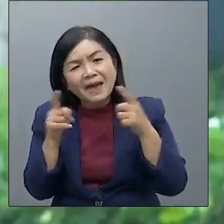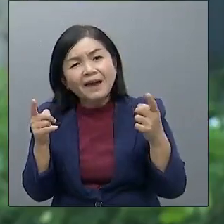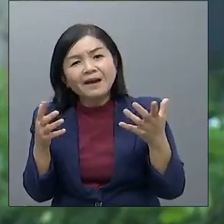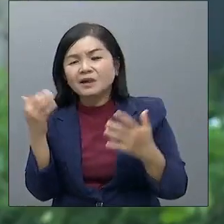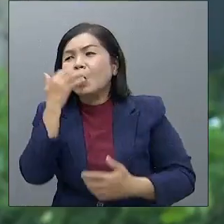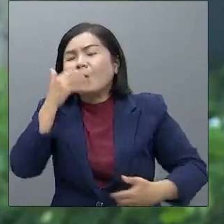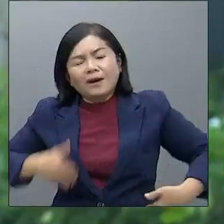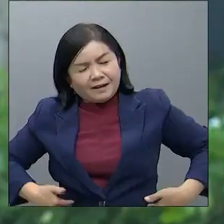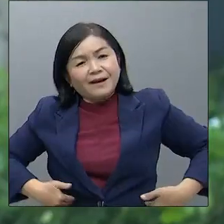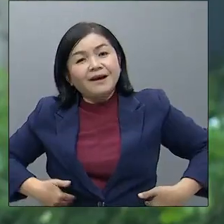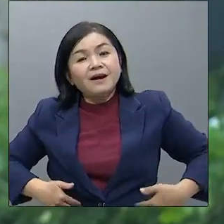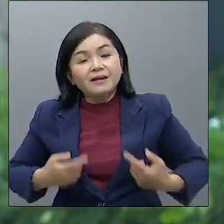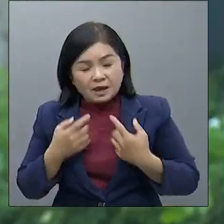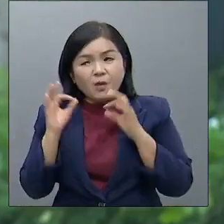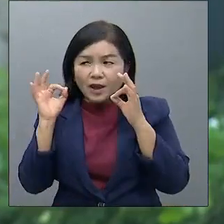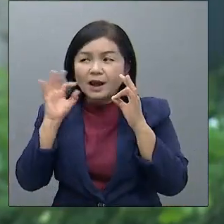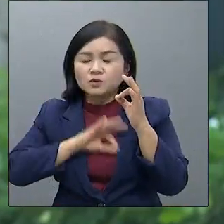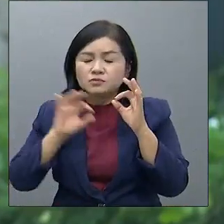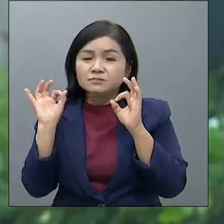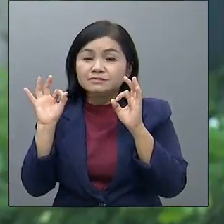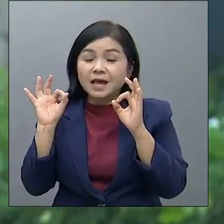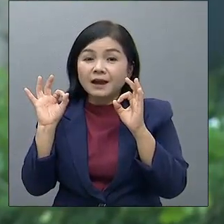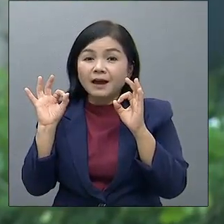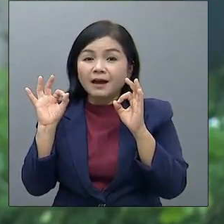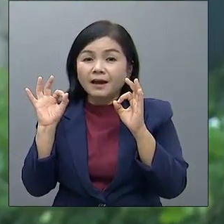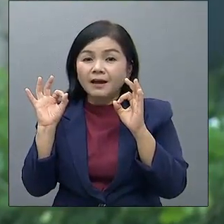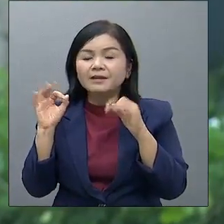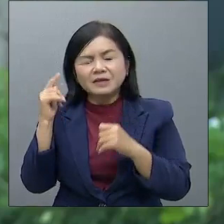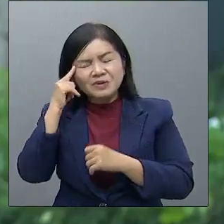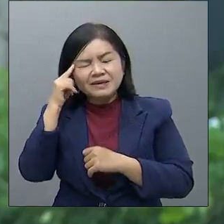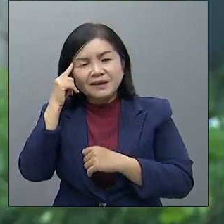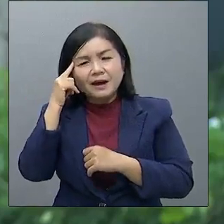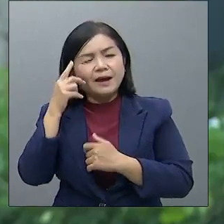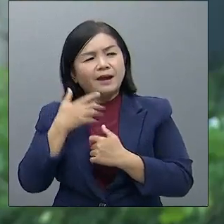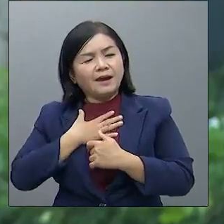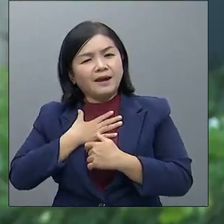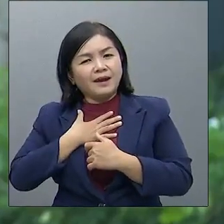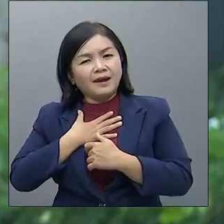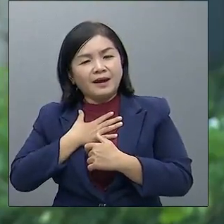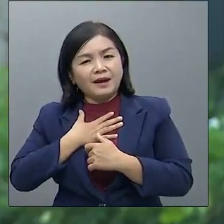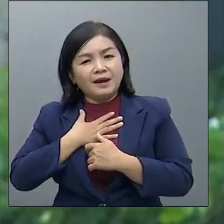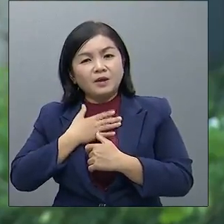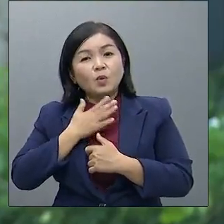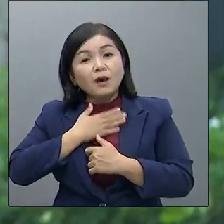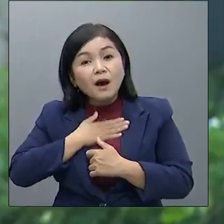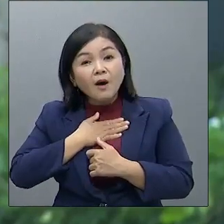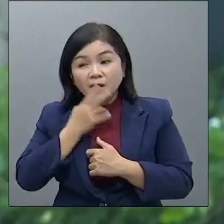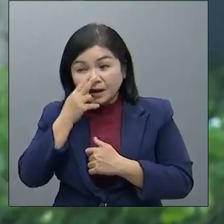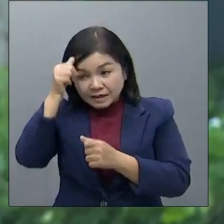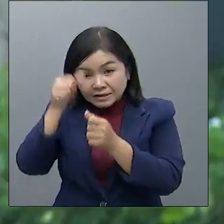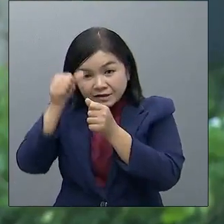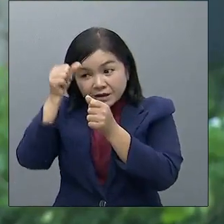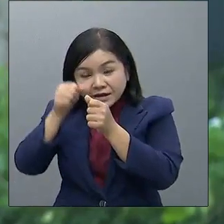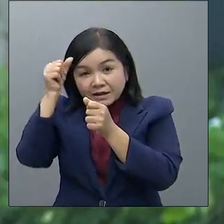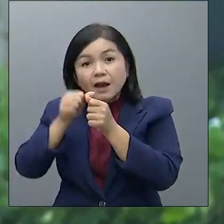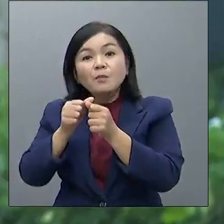ดีครับมันก็เป็นสิ่งที่โอเคนะผมก็โอเคอยู่ในความคิดว่าเฮ้ยเราอาจจะแบบทำให้คนเขาจำใน MV